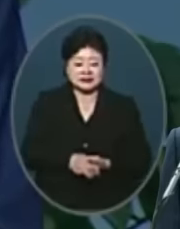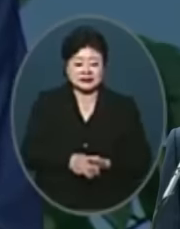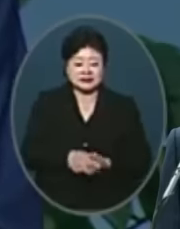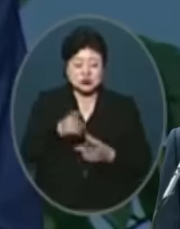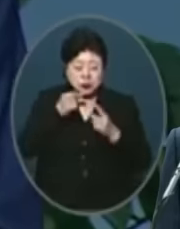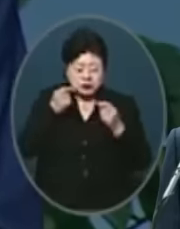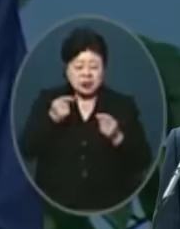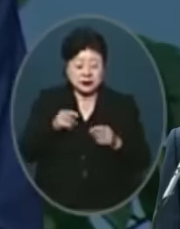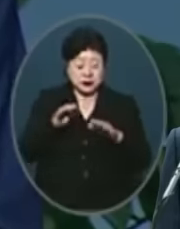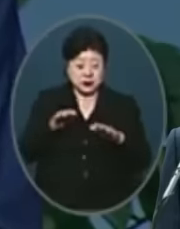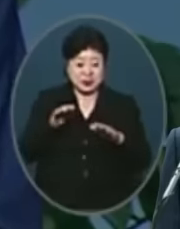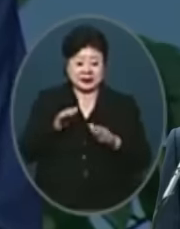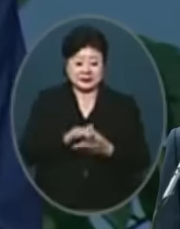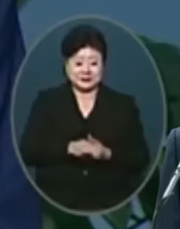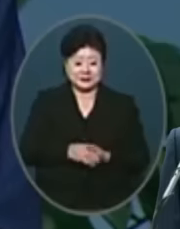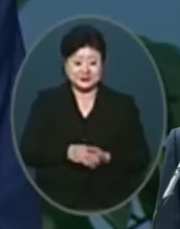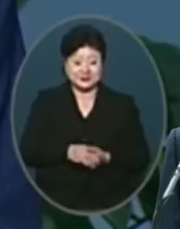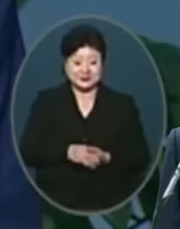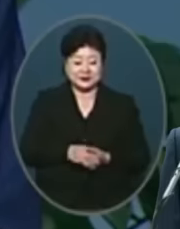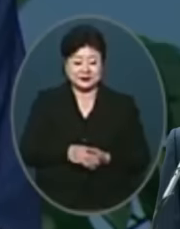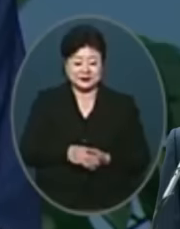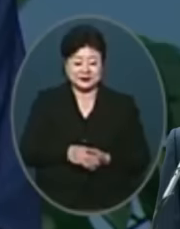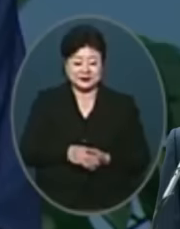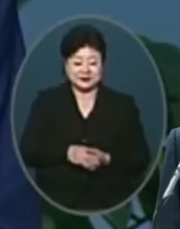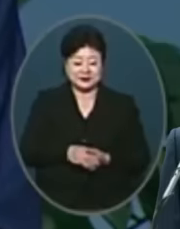제가 이번에